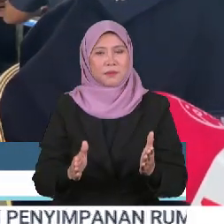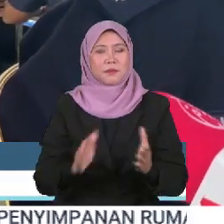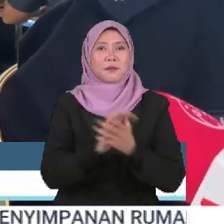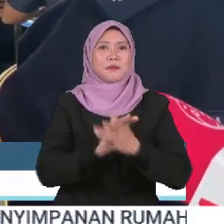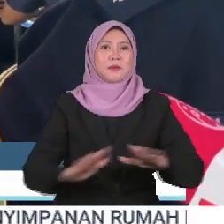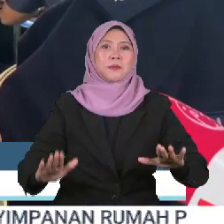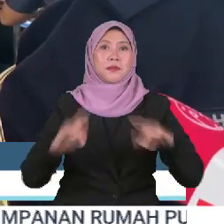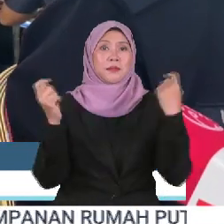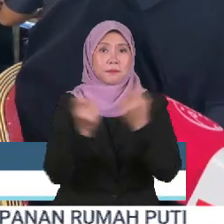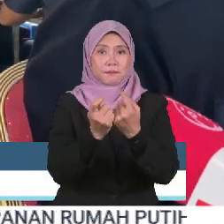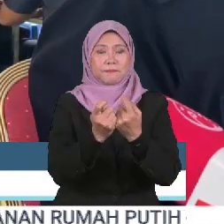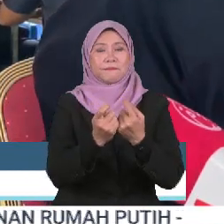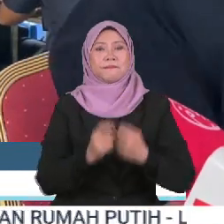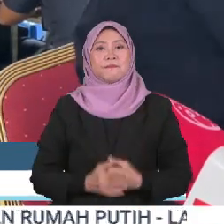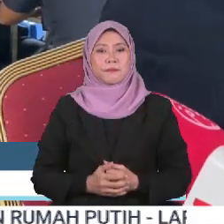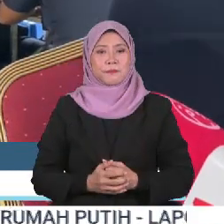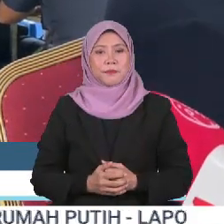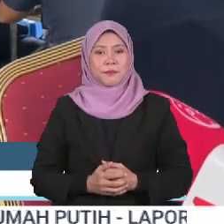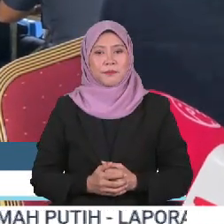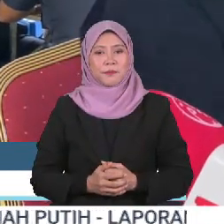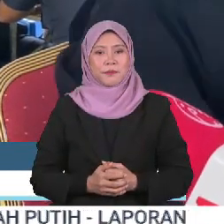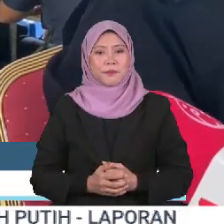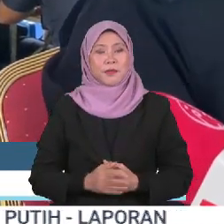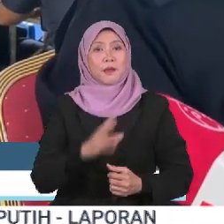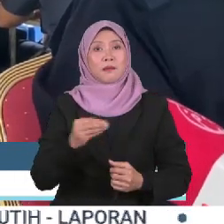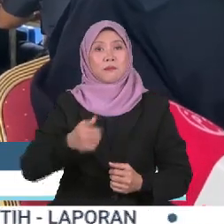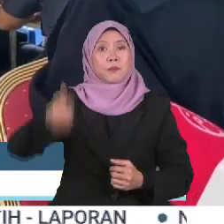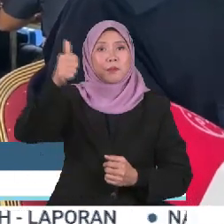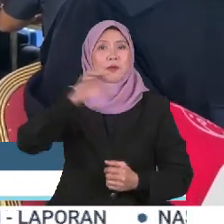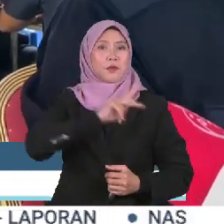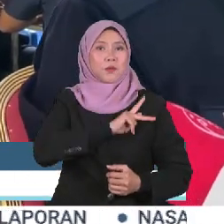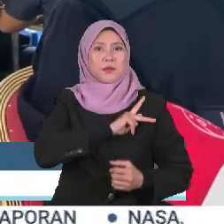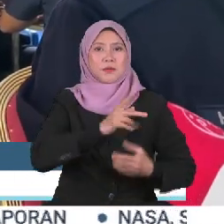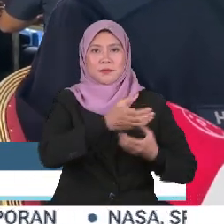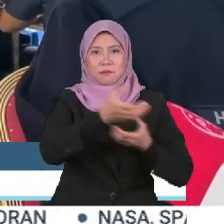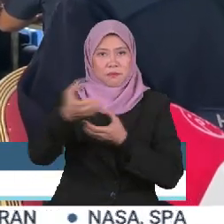penyelamat pelbagai agensi dikuatkan oleh Jabatan Bomba dan Penyelamat Malaysia